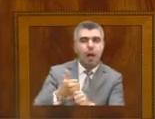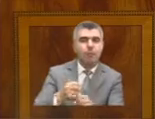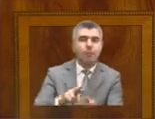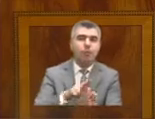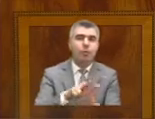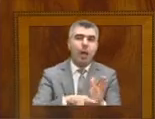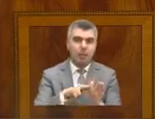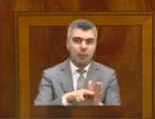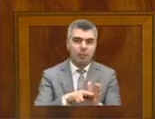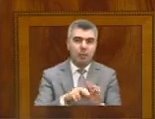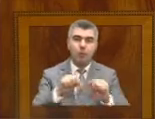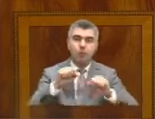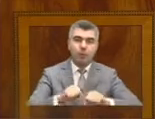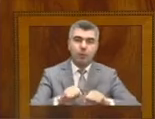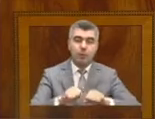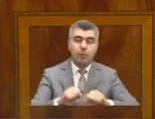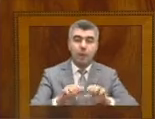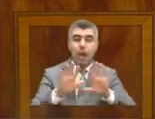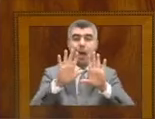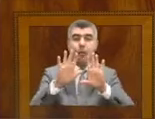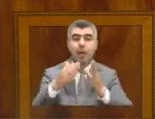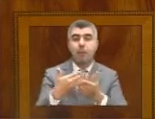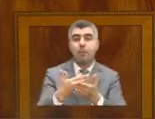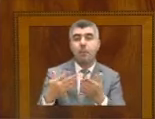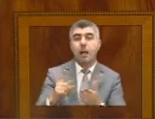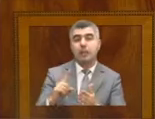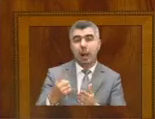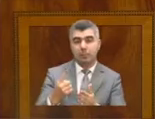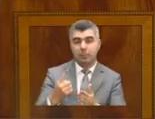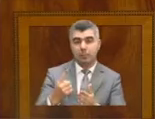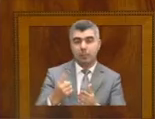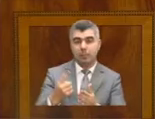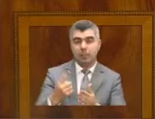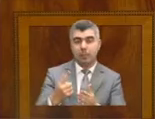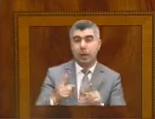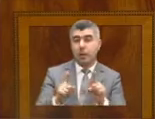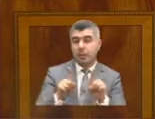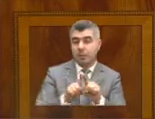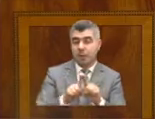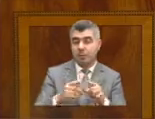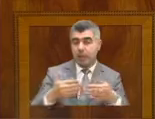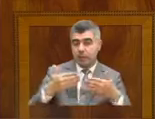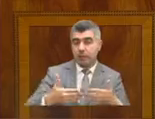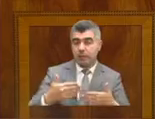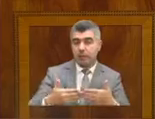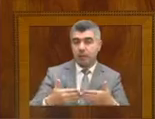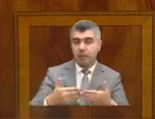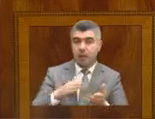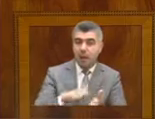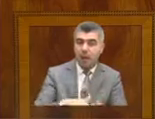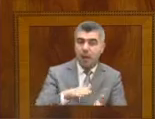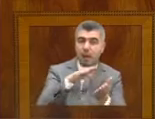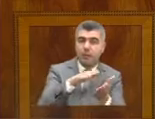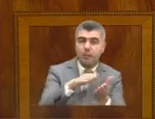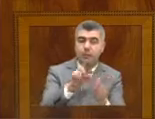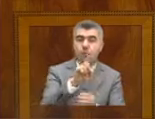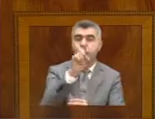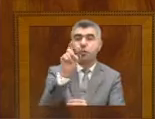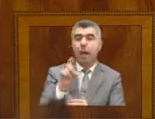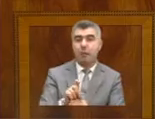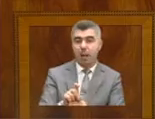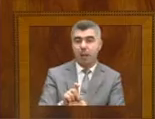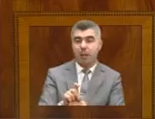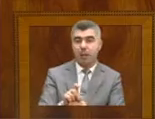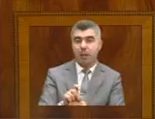للجهات والذي يقدر بعشرة المليار درهم فإن الحصة التي يتم رصدها للجماعات الترابية من